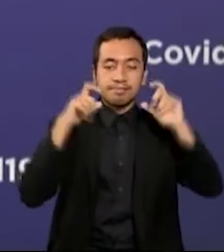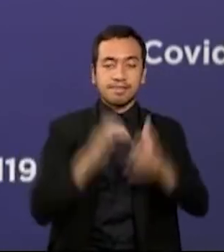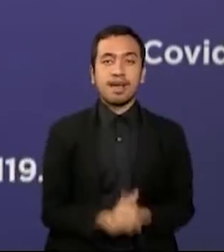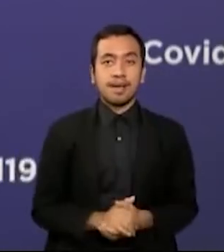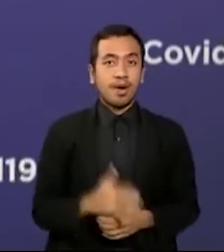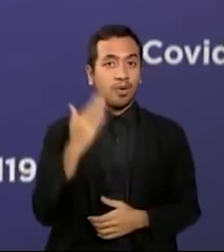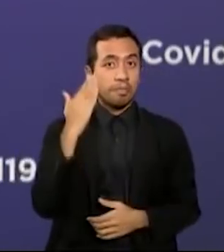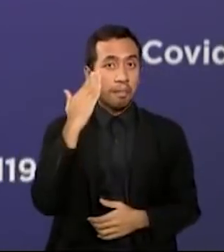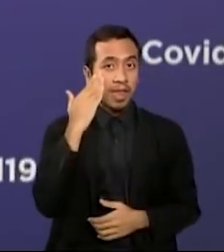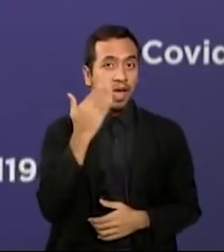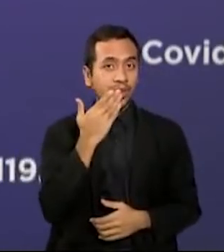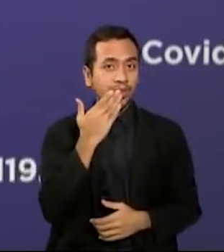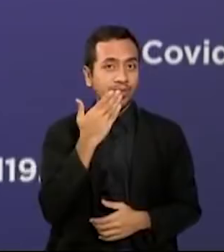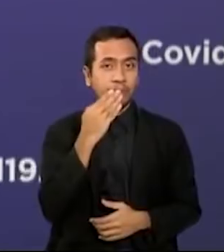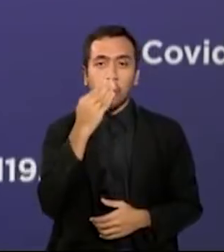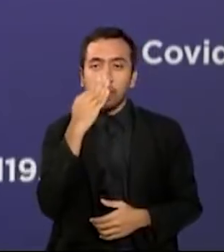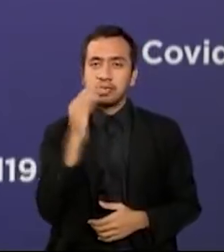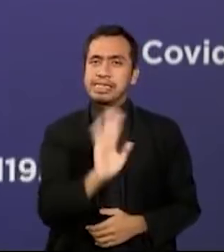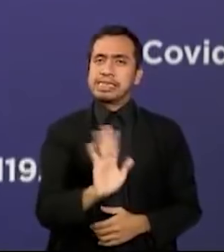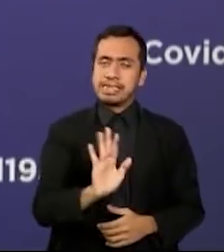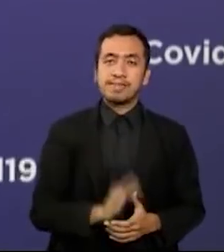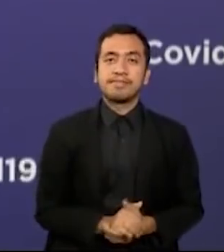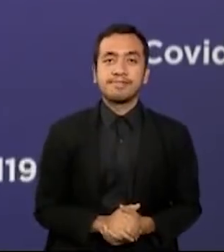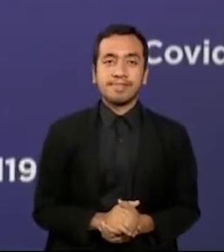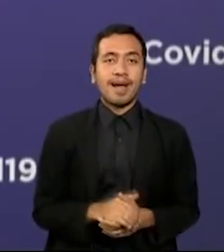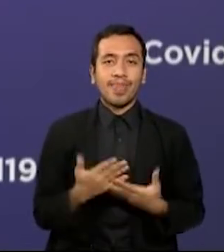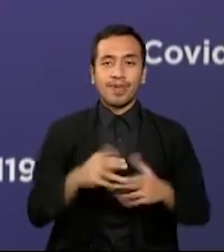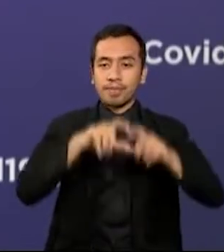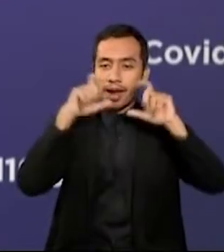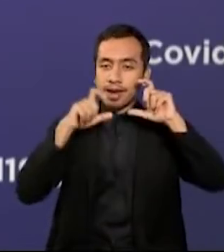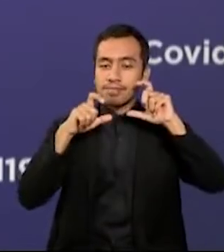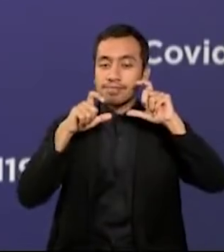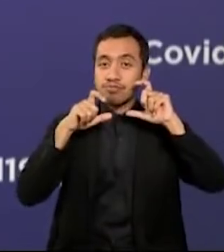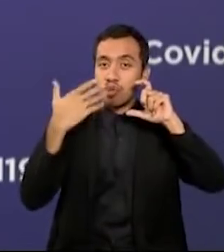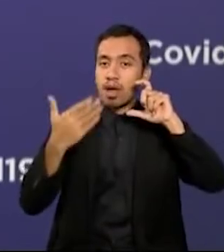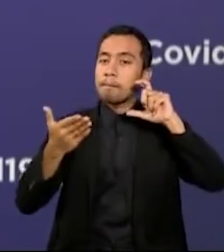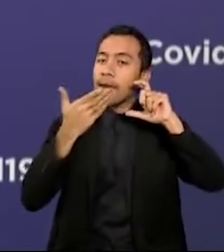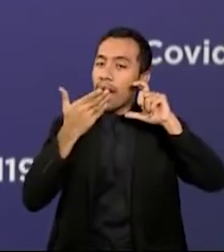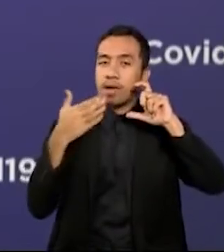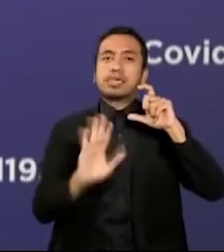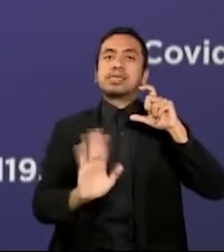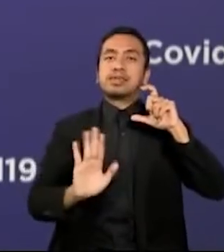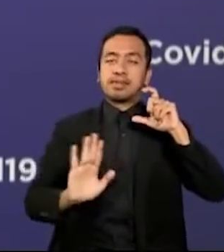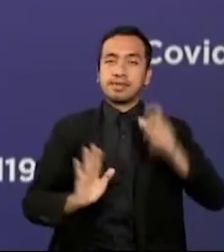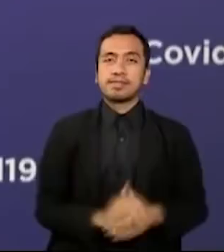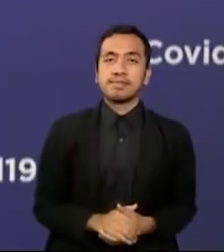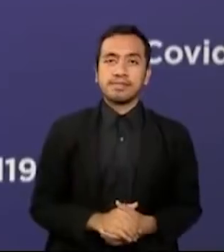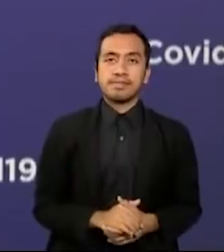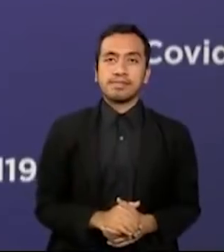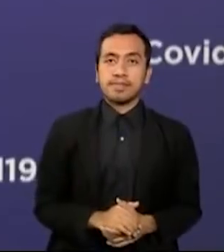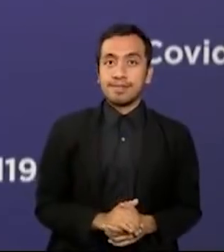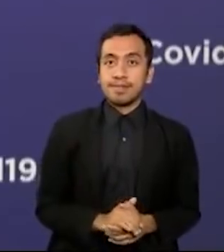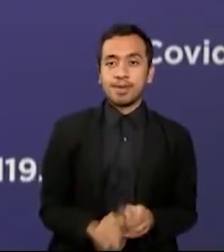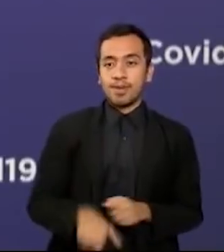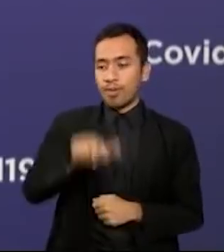mata, hidung, dan mulut. Jangan memegang kain bagian depan masker ketika digunakan. Penggunaan masker untuk